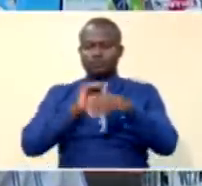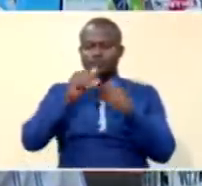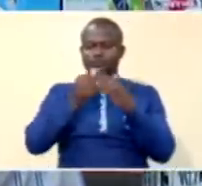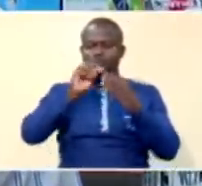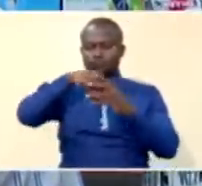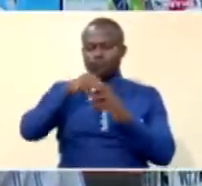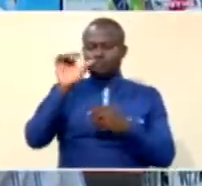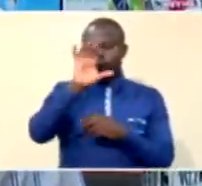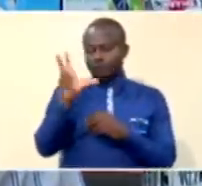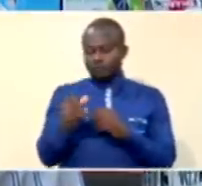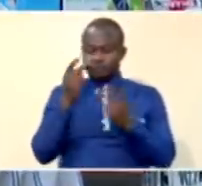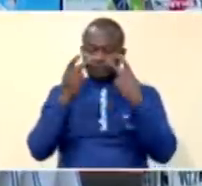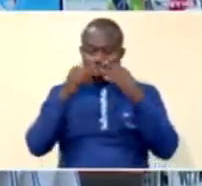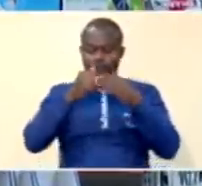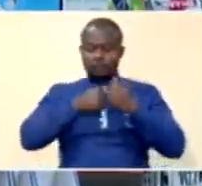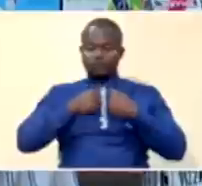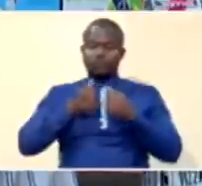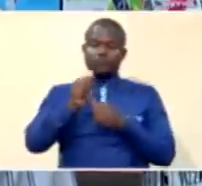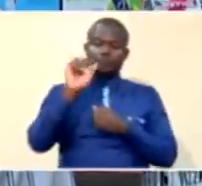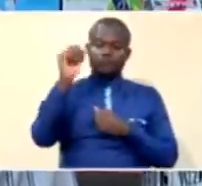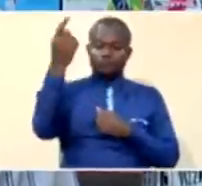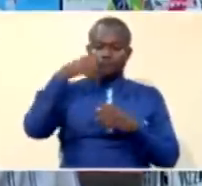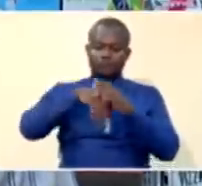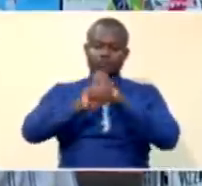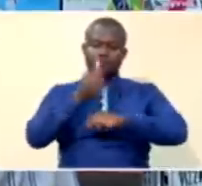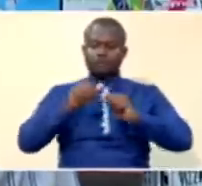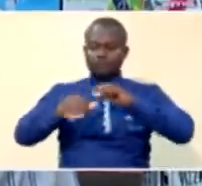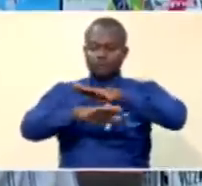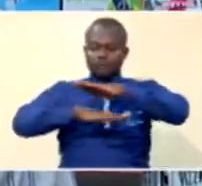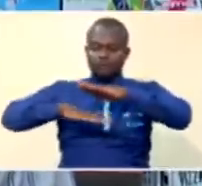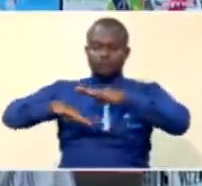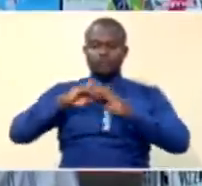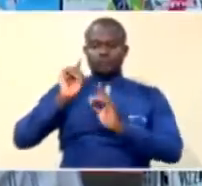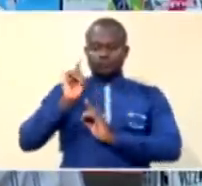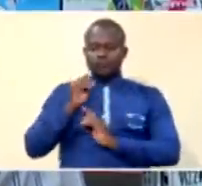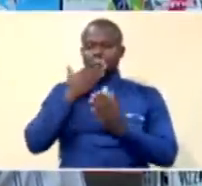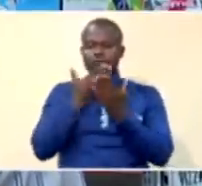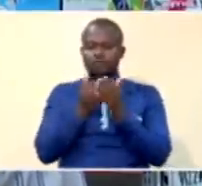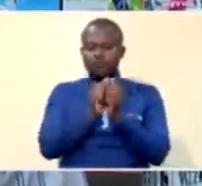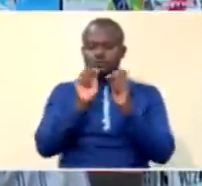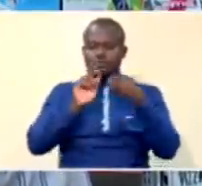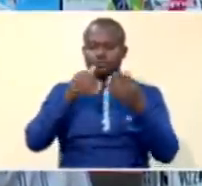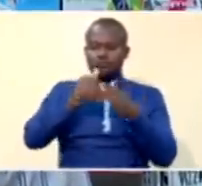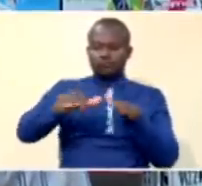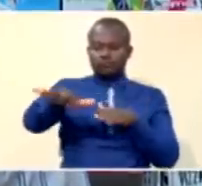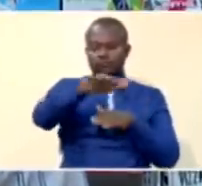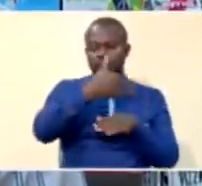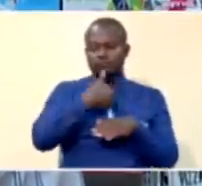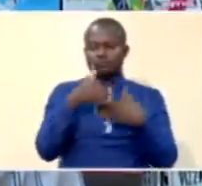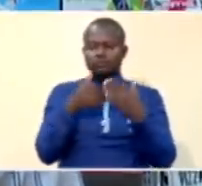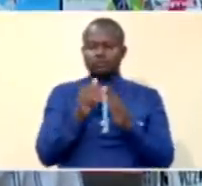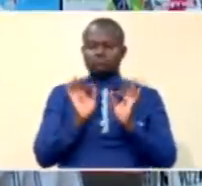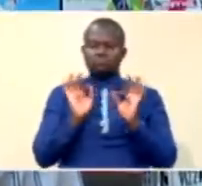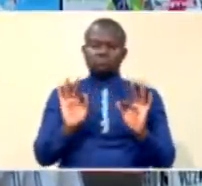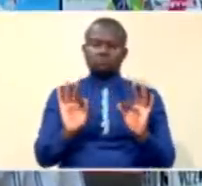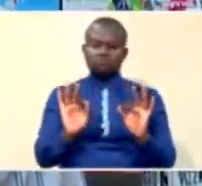muri Afurika, nabonye u Rwanda ari urwa mbere mu bikorwa remezo, umutekano mwiza n'abantu baho bafite